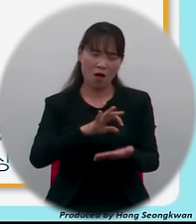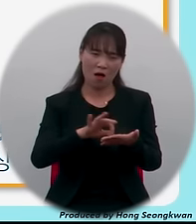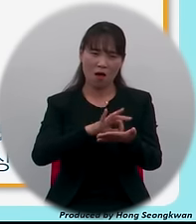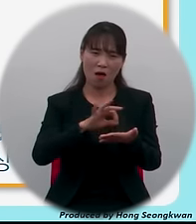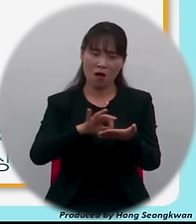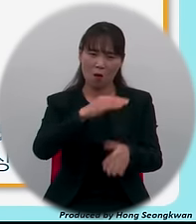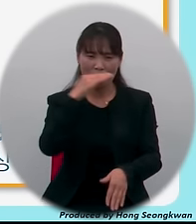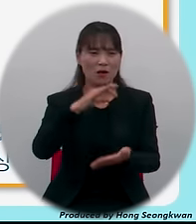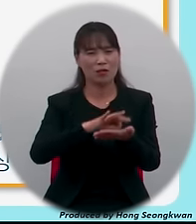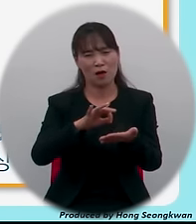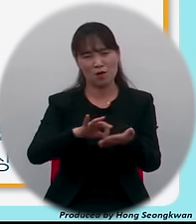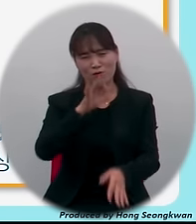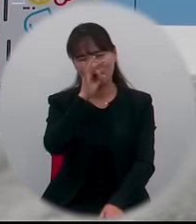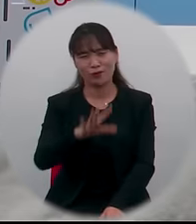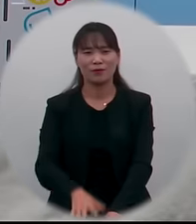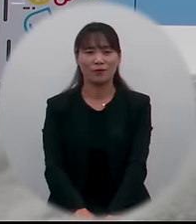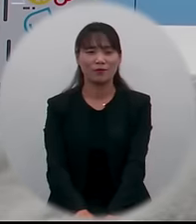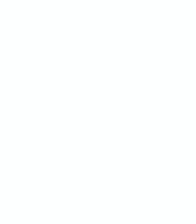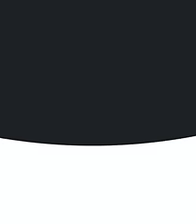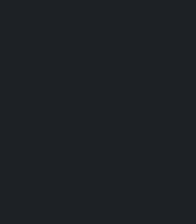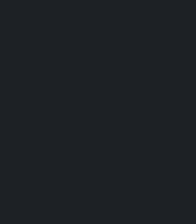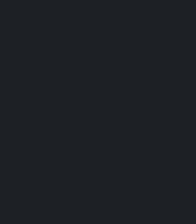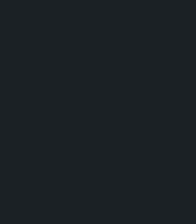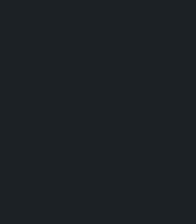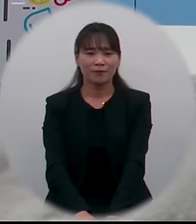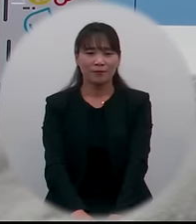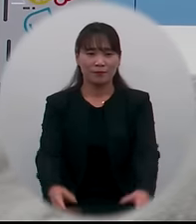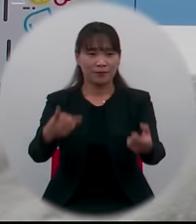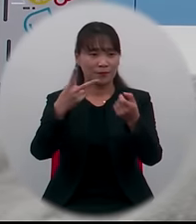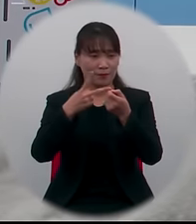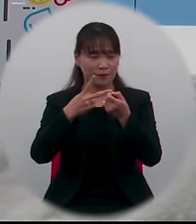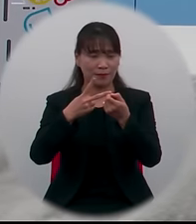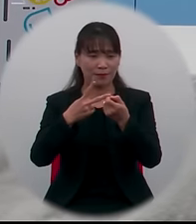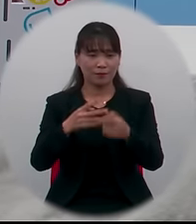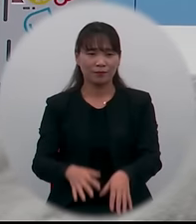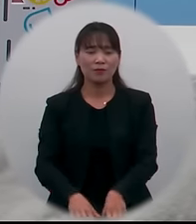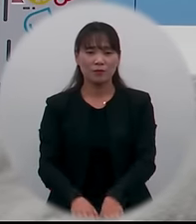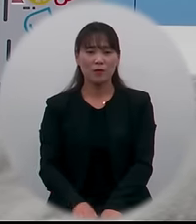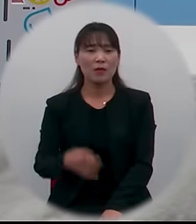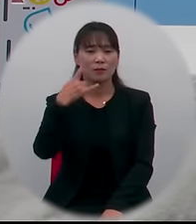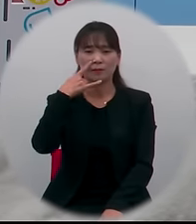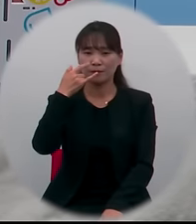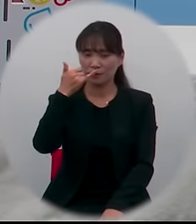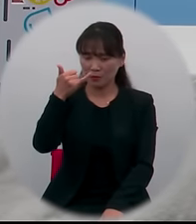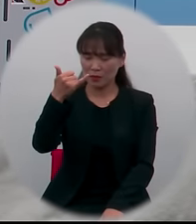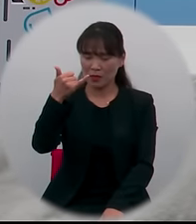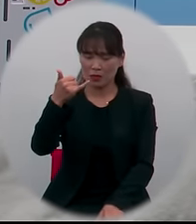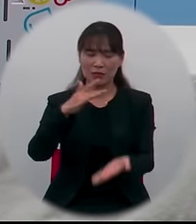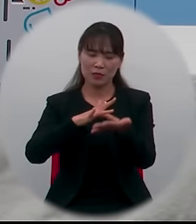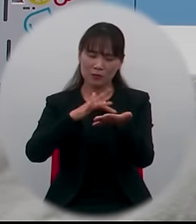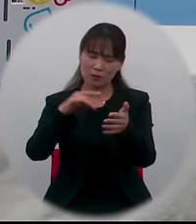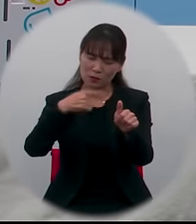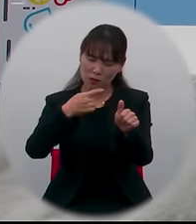사용하기가 힘들 수밖에 없다라고 할 수 있겠습니다 두 번째 큰 이유 바로 부모님들께서 스마트폰